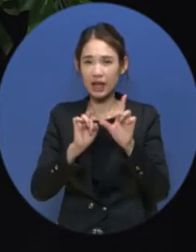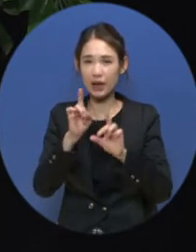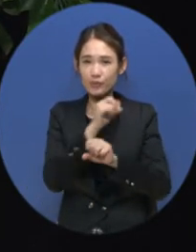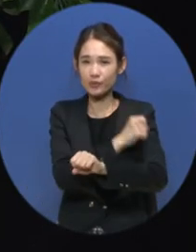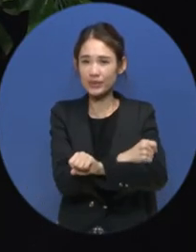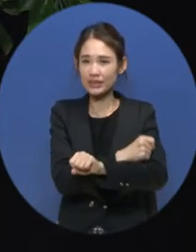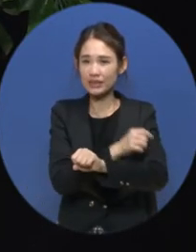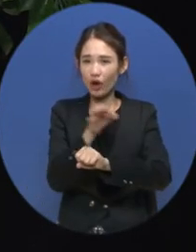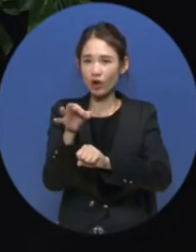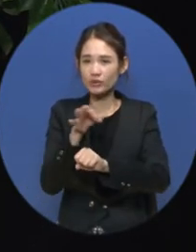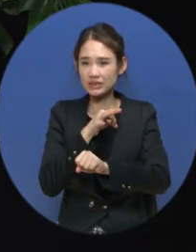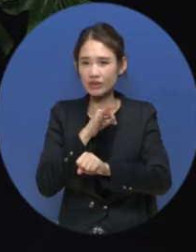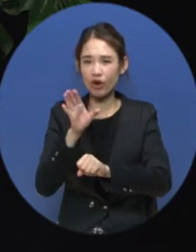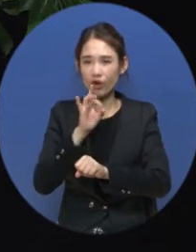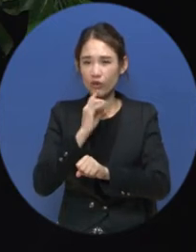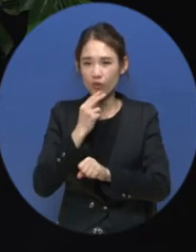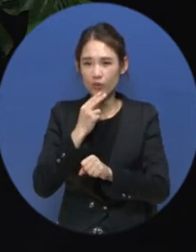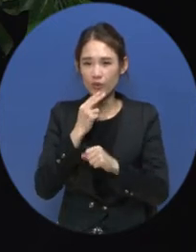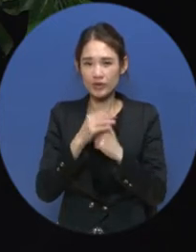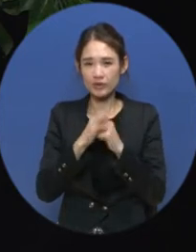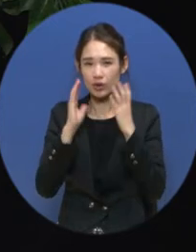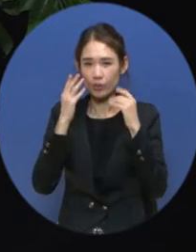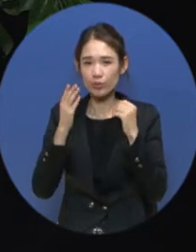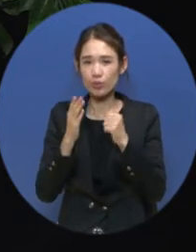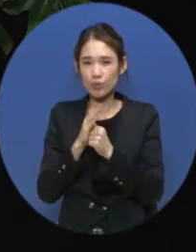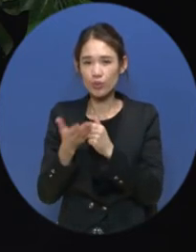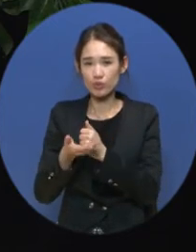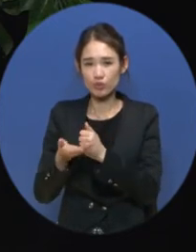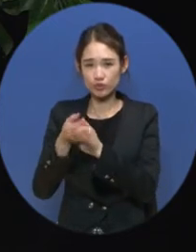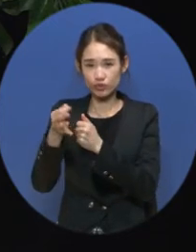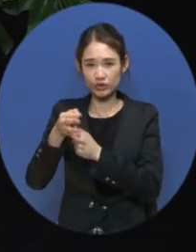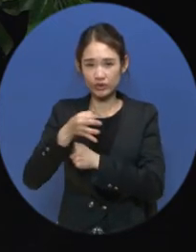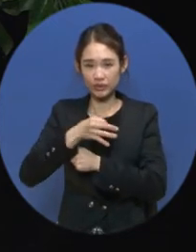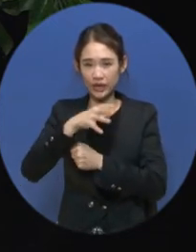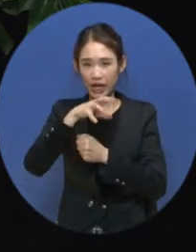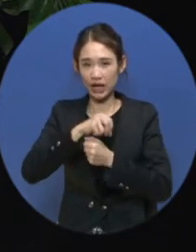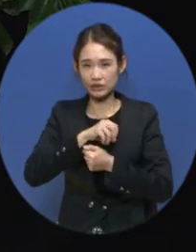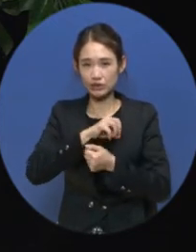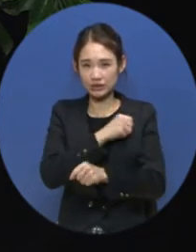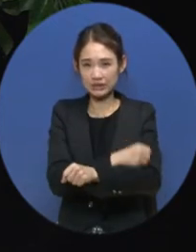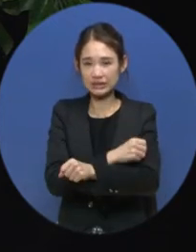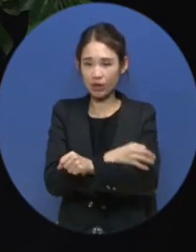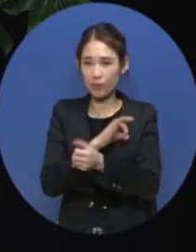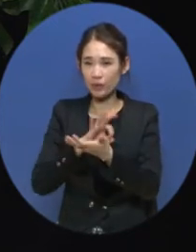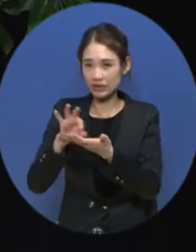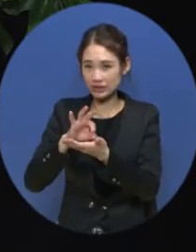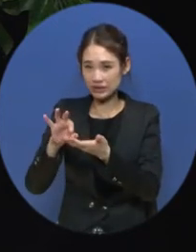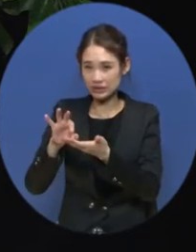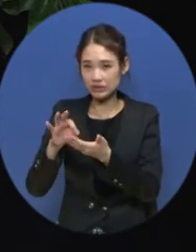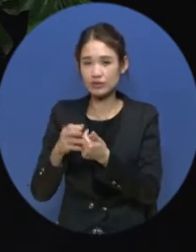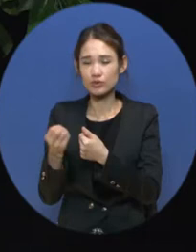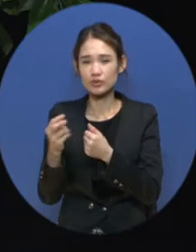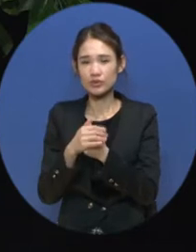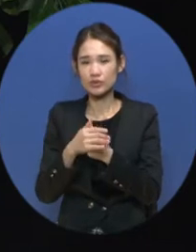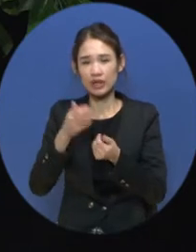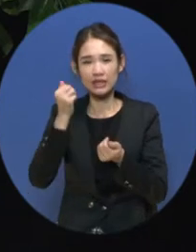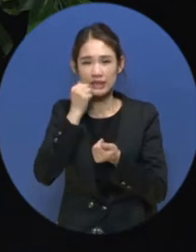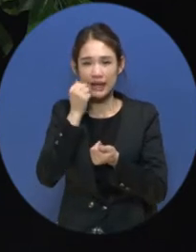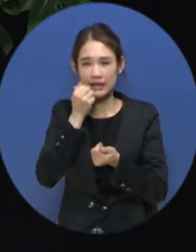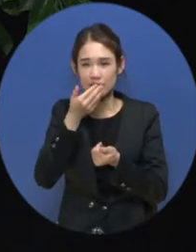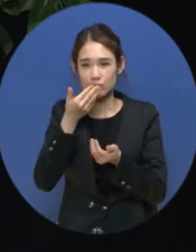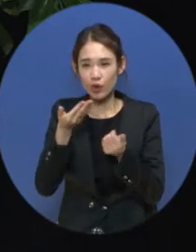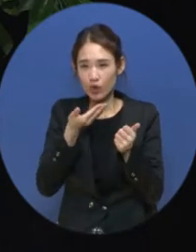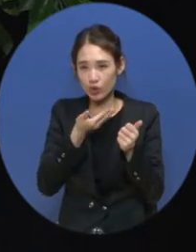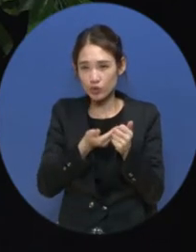안 돼요. 그래서 보육료 수입으로 인건비를 지불을 하고, 그다음에 급간식을 먹이고 거기서 다